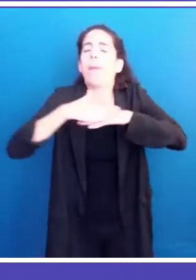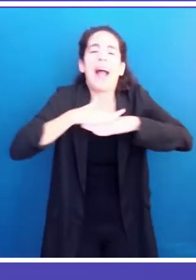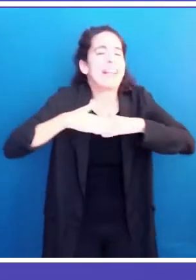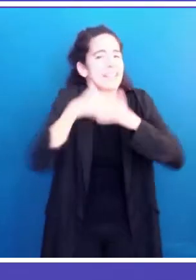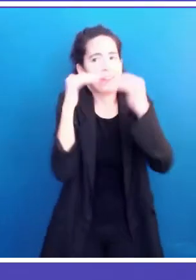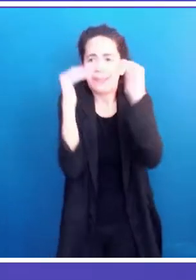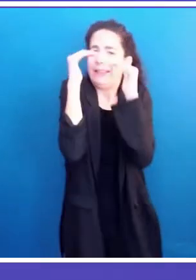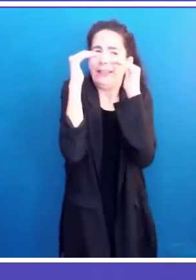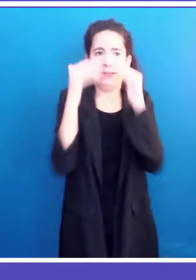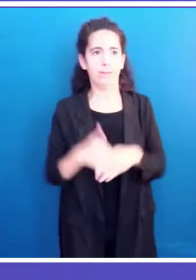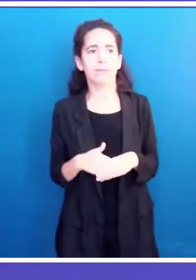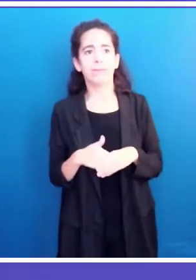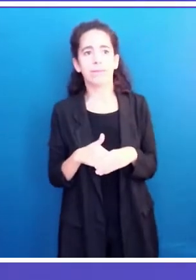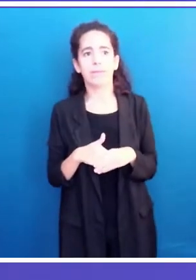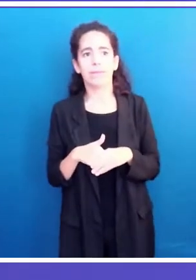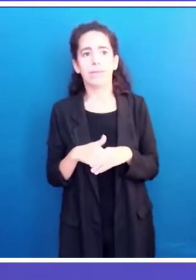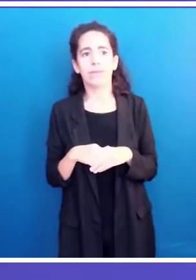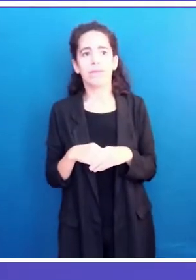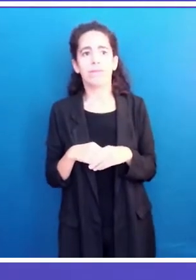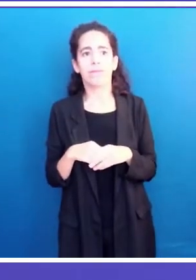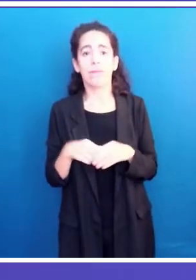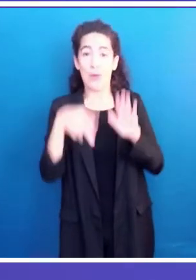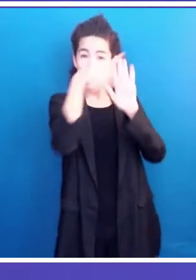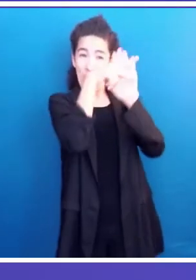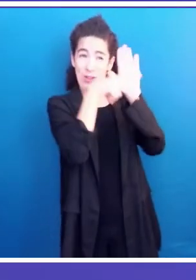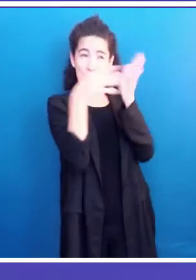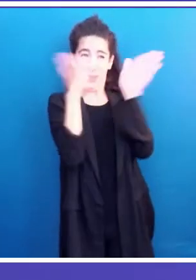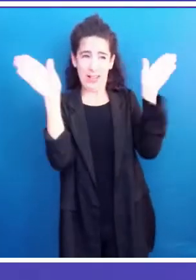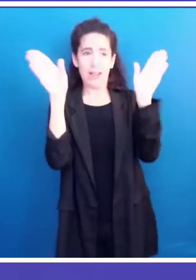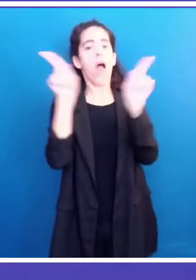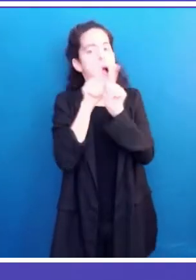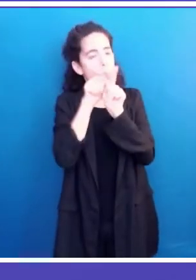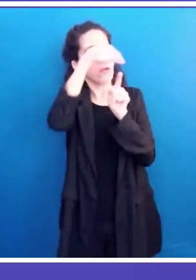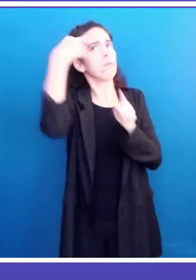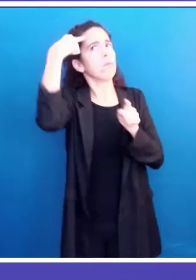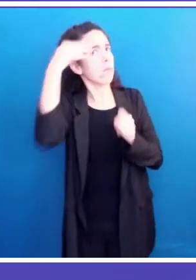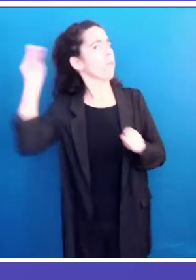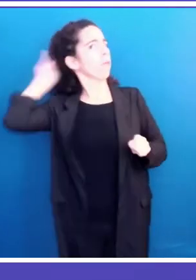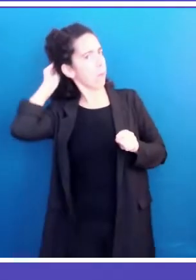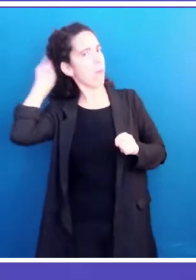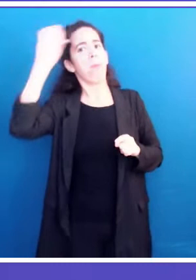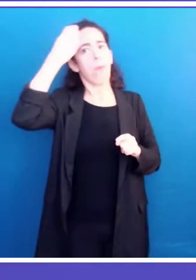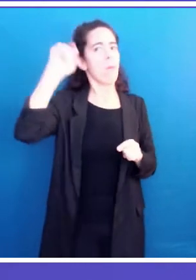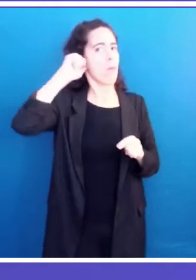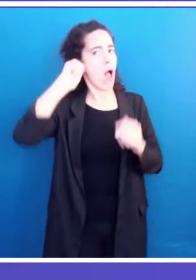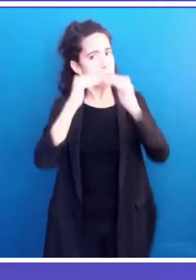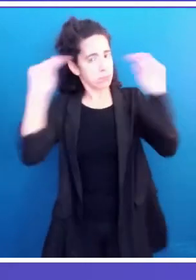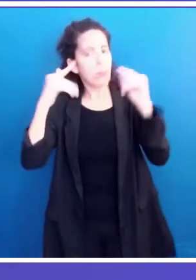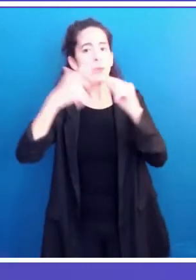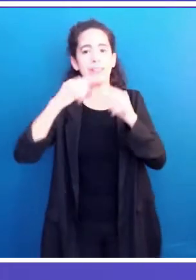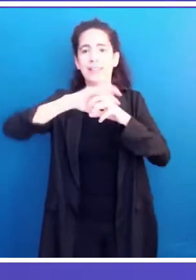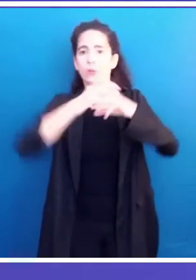الصدد. ومن الأهمية بمكان أن نراعي المنظور الجنساني في كافة السياسات العامة،